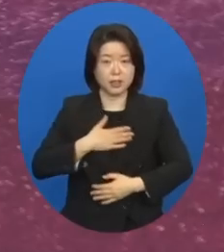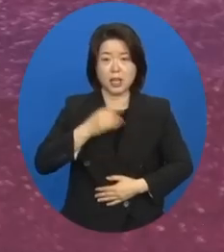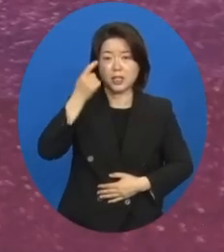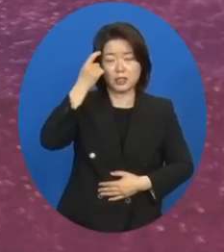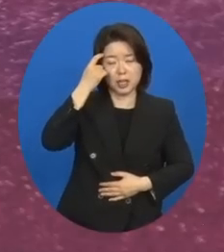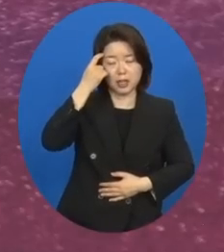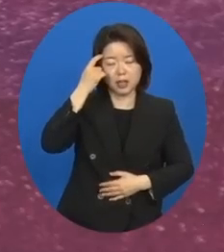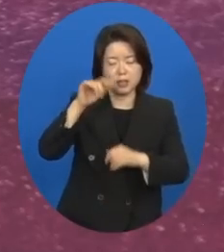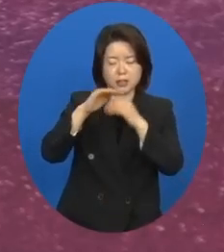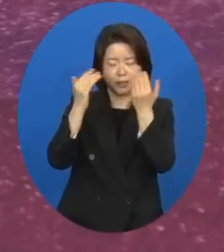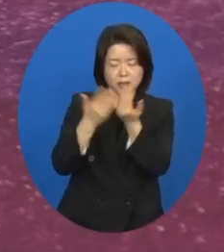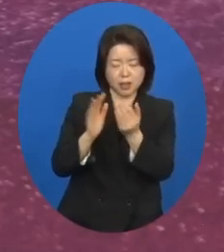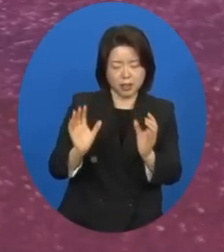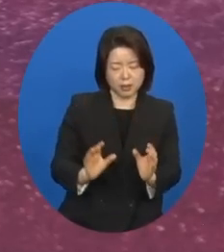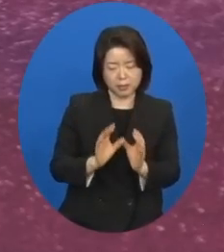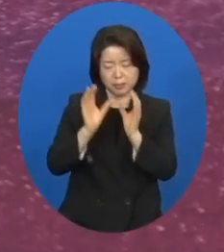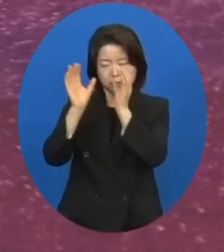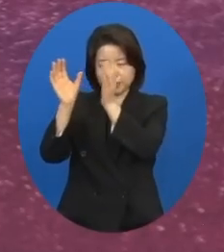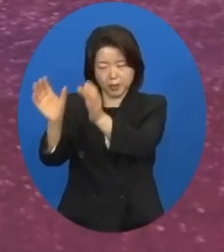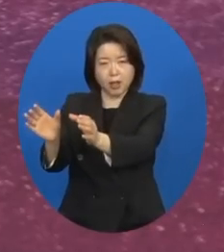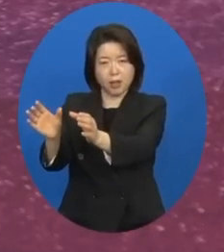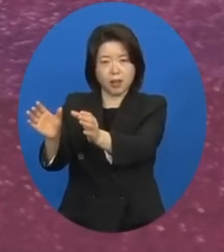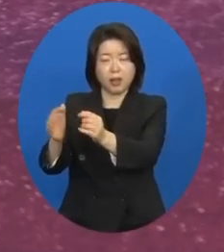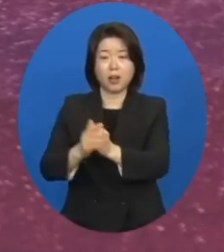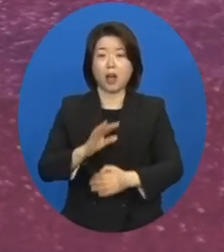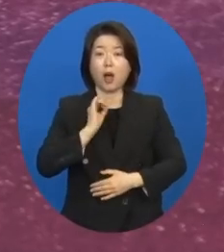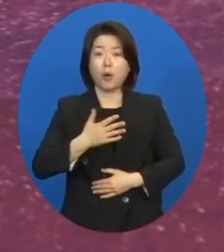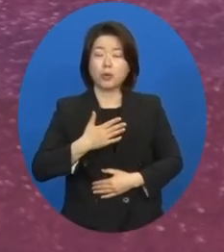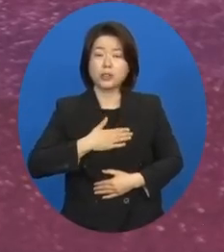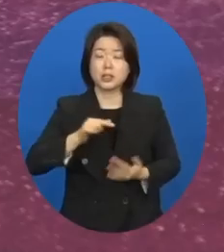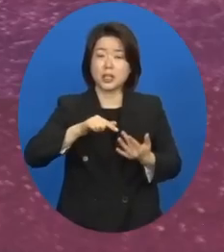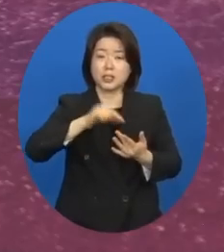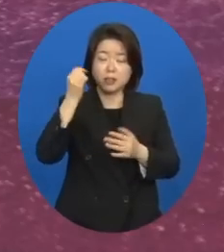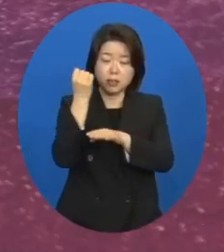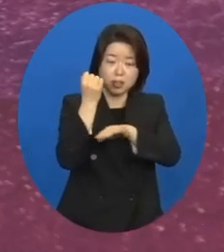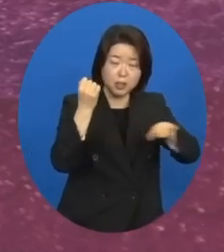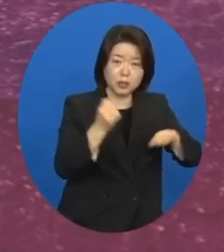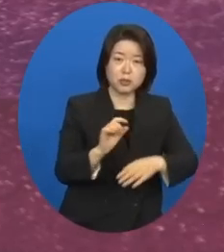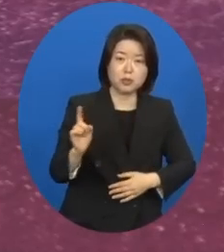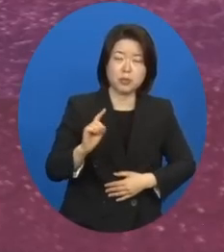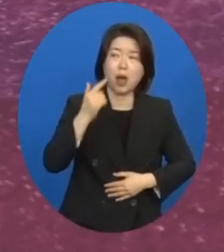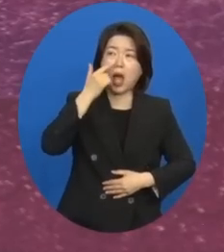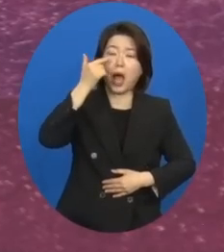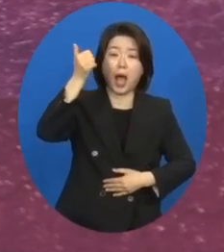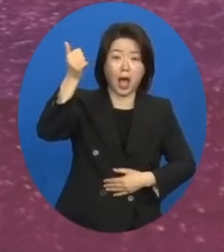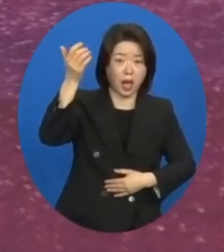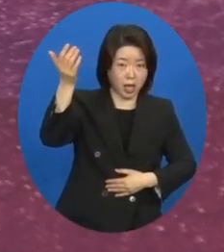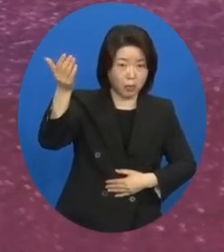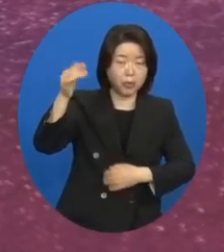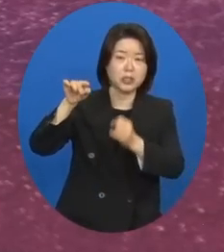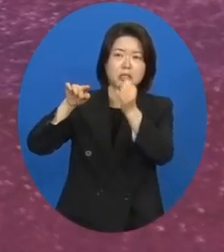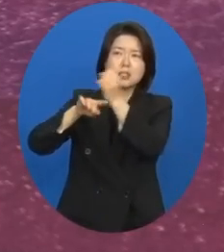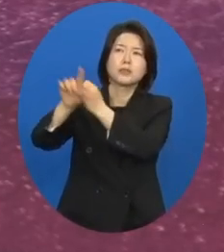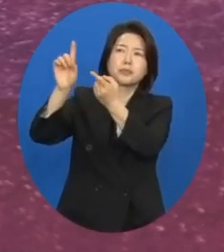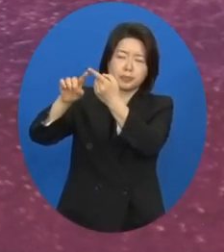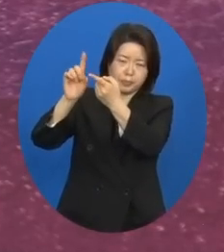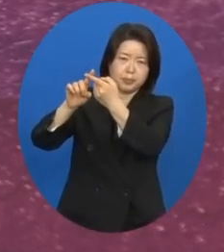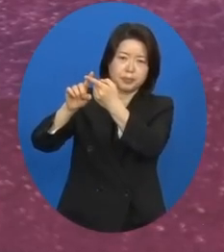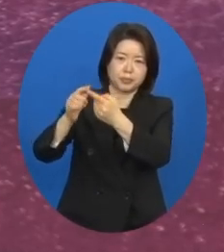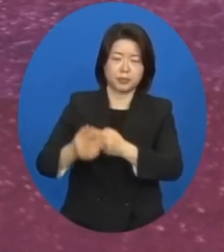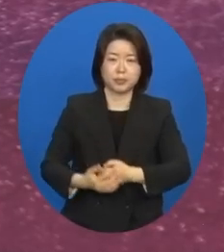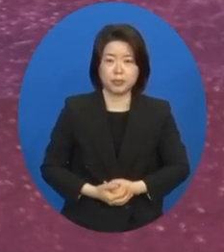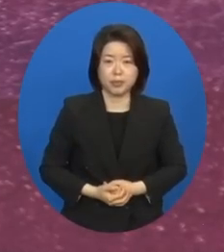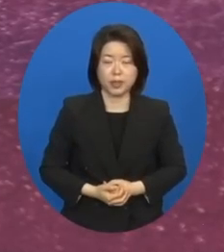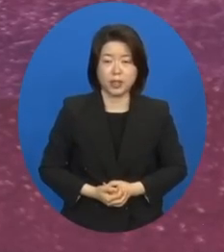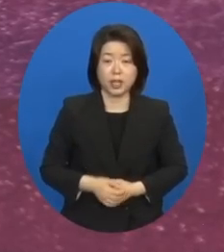생각은 내려놓았습니다. 오로지 나의 선택의 기준은 아버지의 뜻에 있습니다.